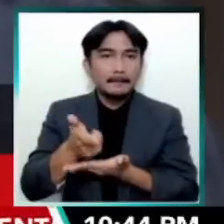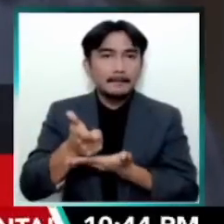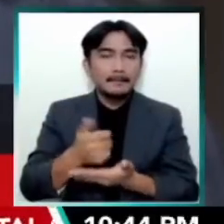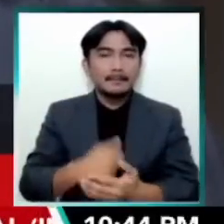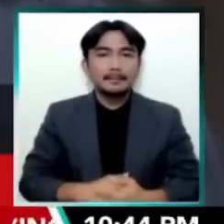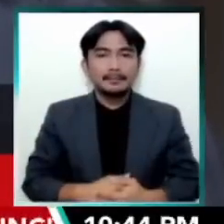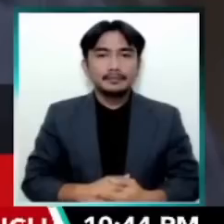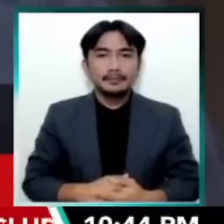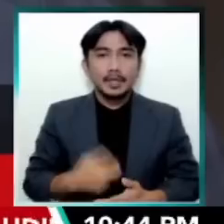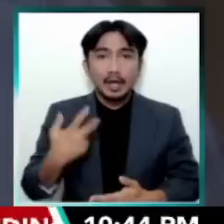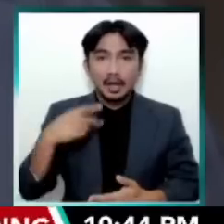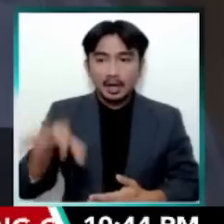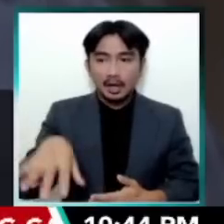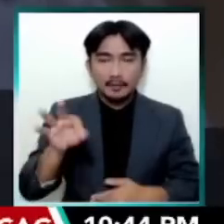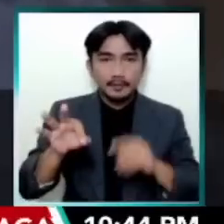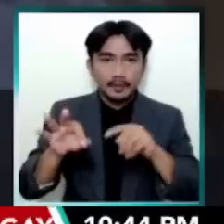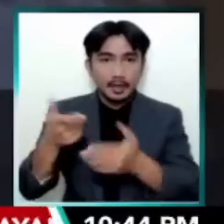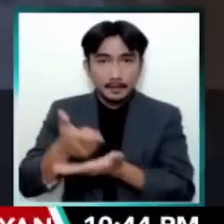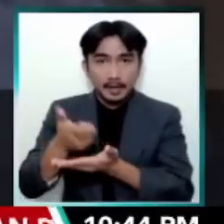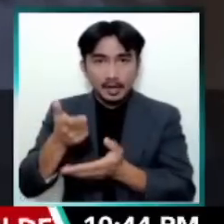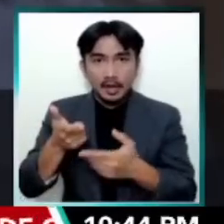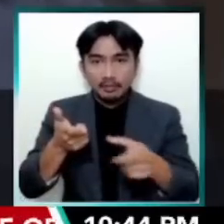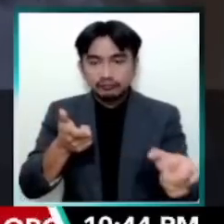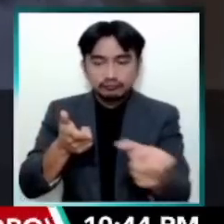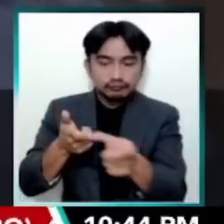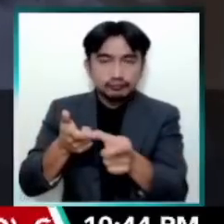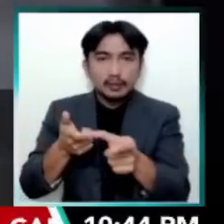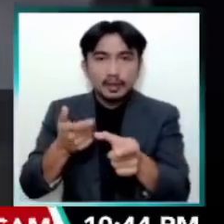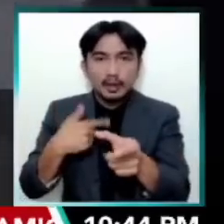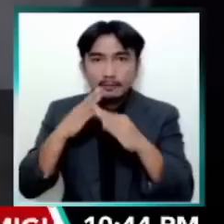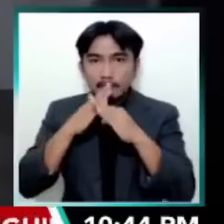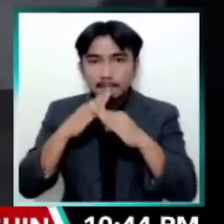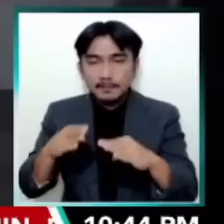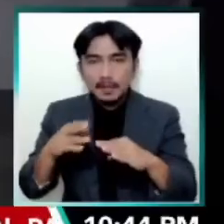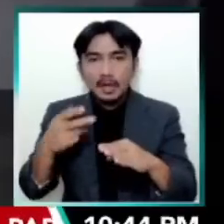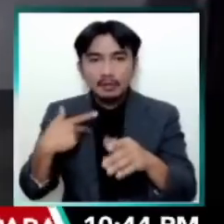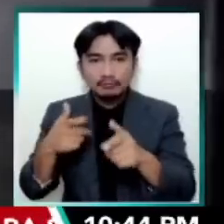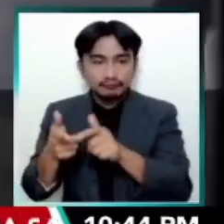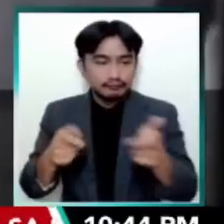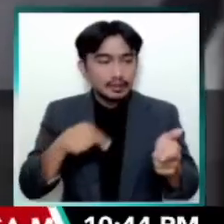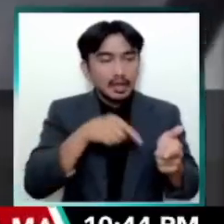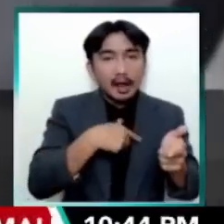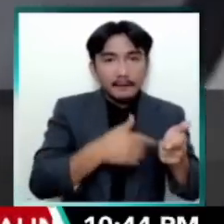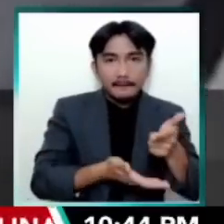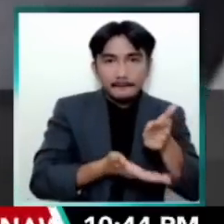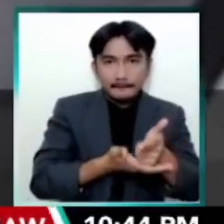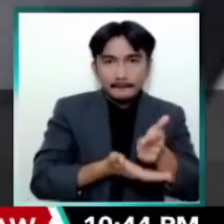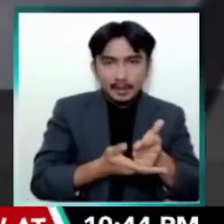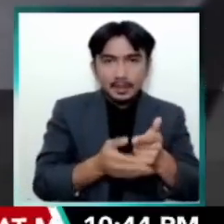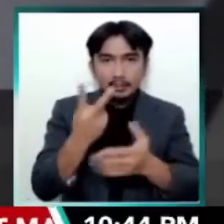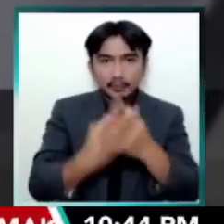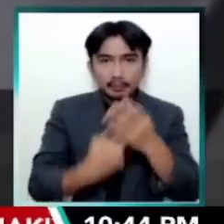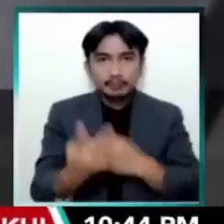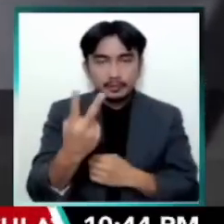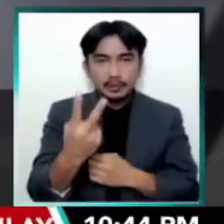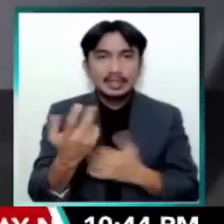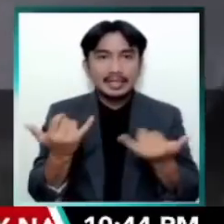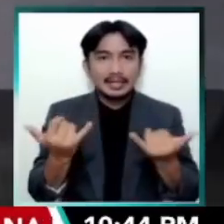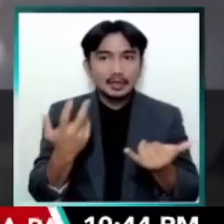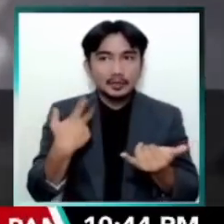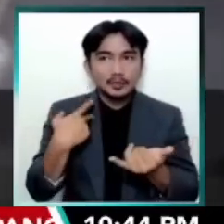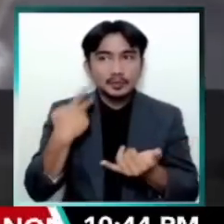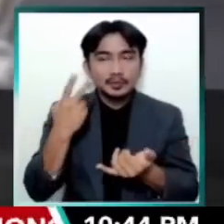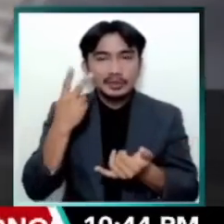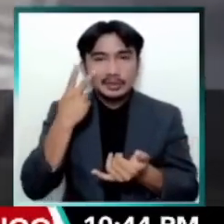may silencer at isang 9mm na Ruger. Biniverify pa natin sa SOCO kung